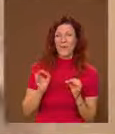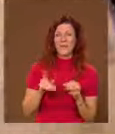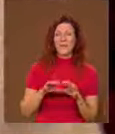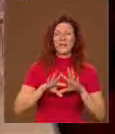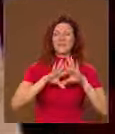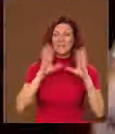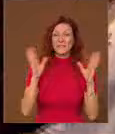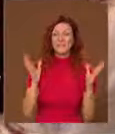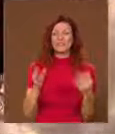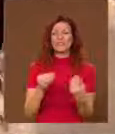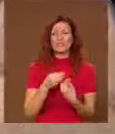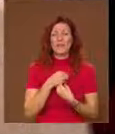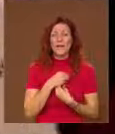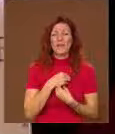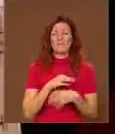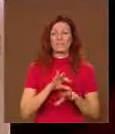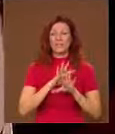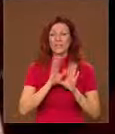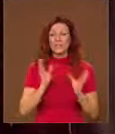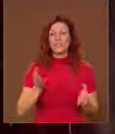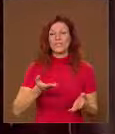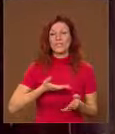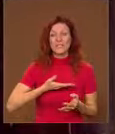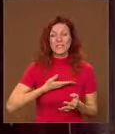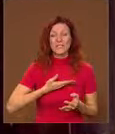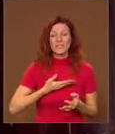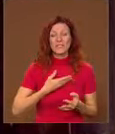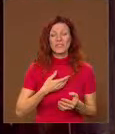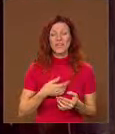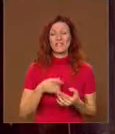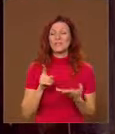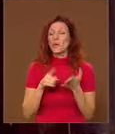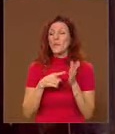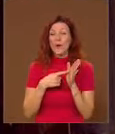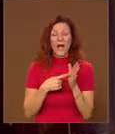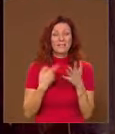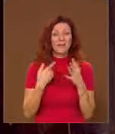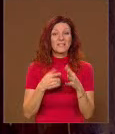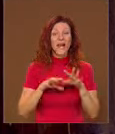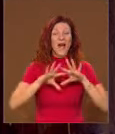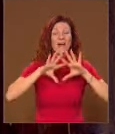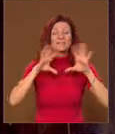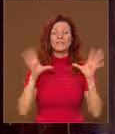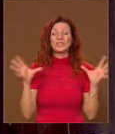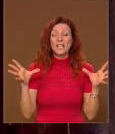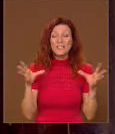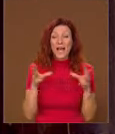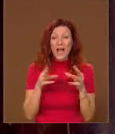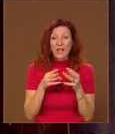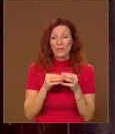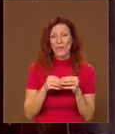Служителите и вярващите изобразяват по таинствен начин херовимите, ангелските чинове, които